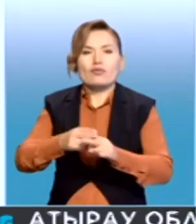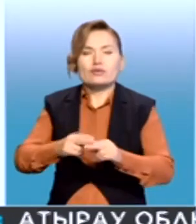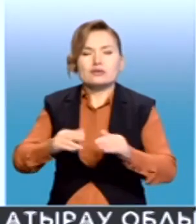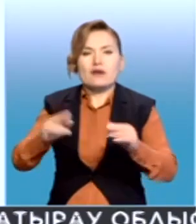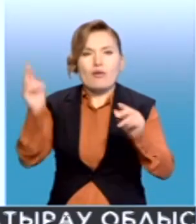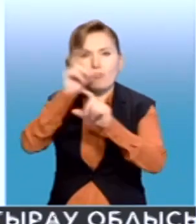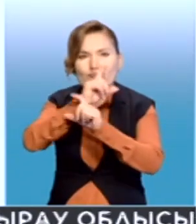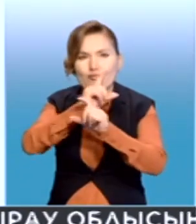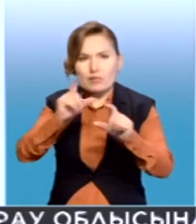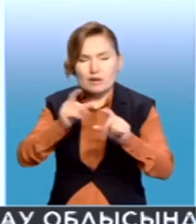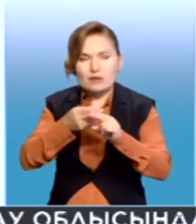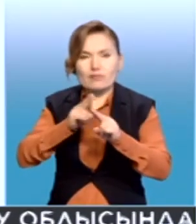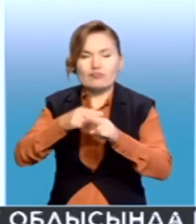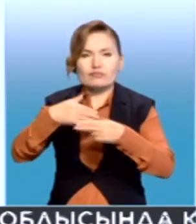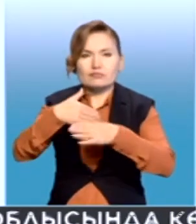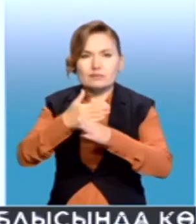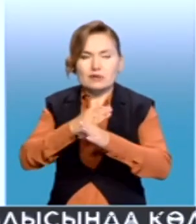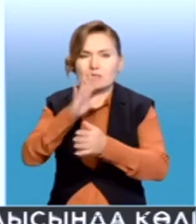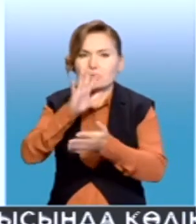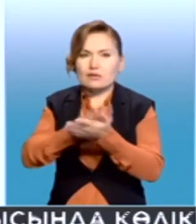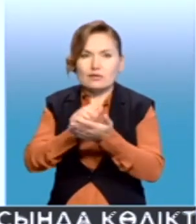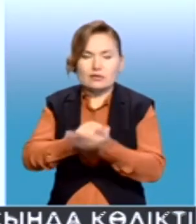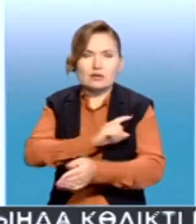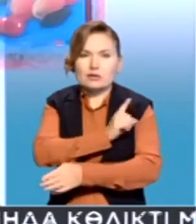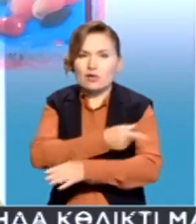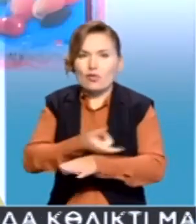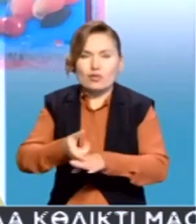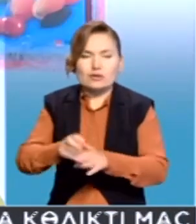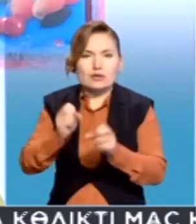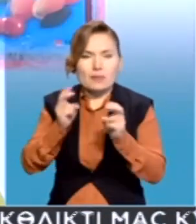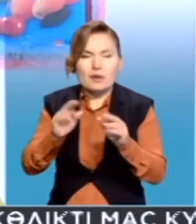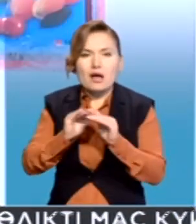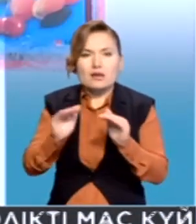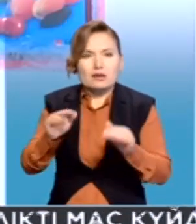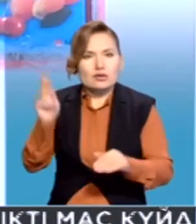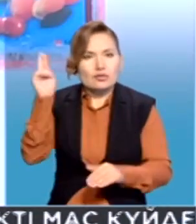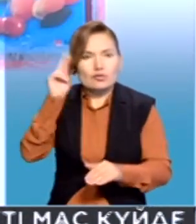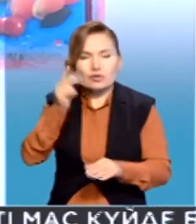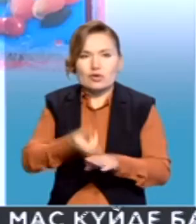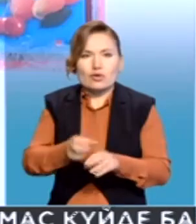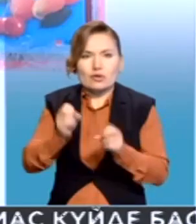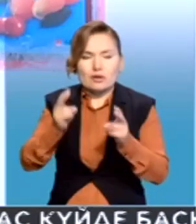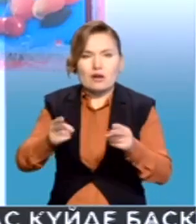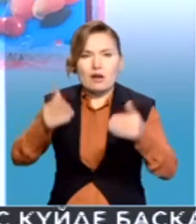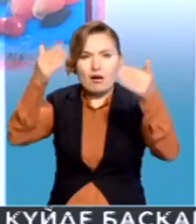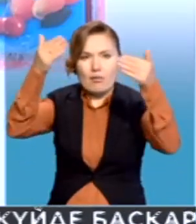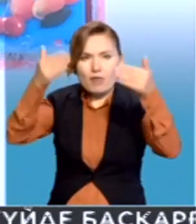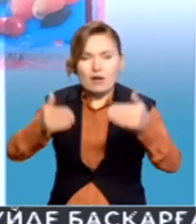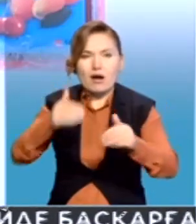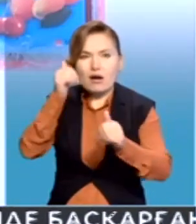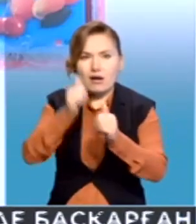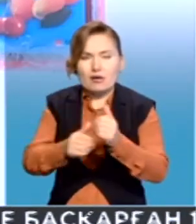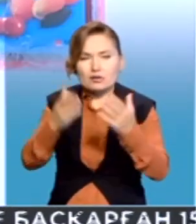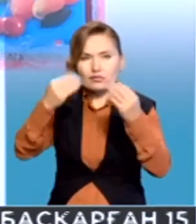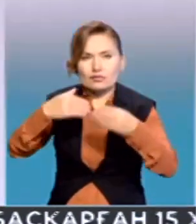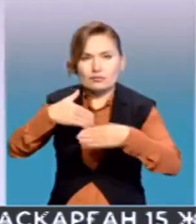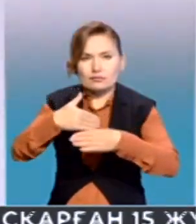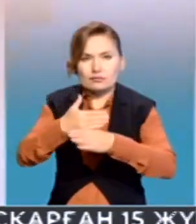өзі ішінде жүрмін де. Қорқатындай болып отырмын. Қабырғалар су бит жарылып отыр,